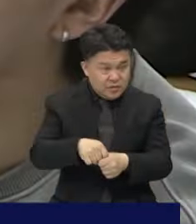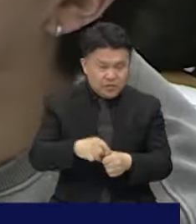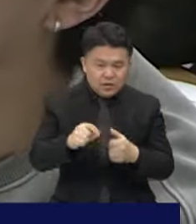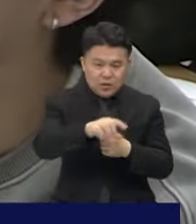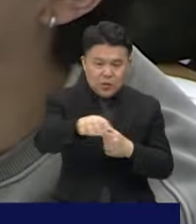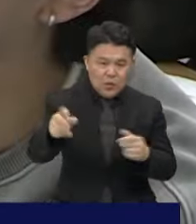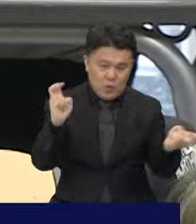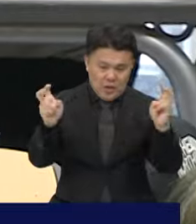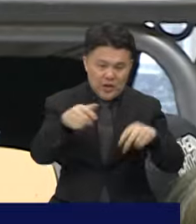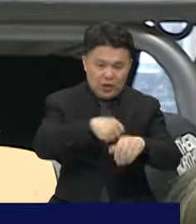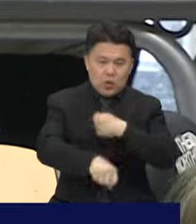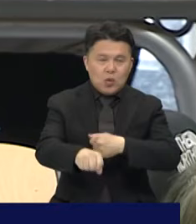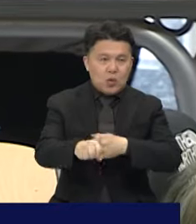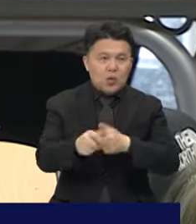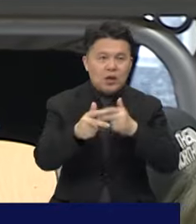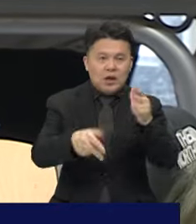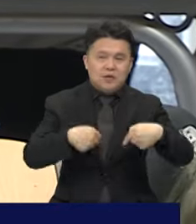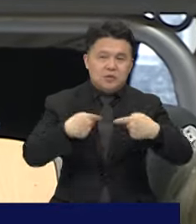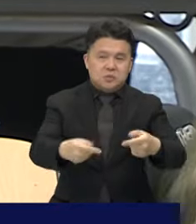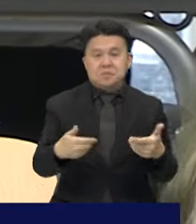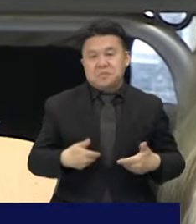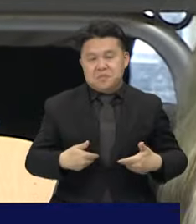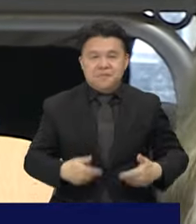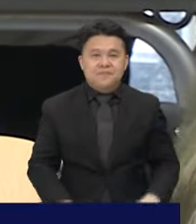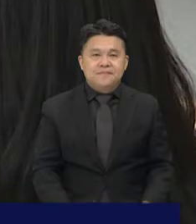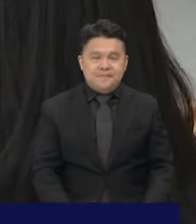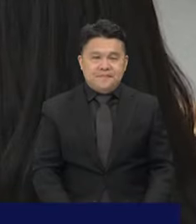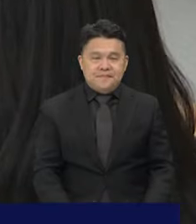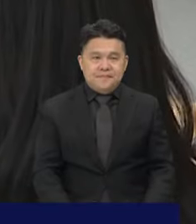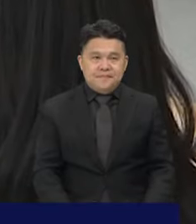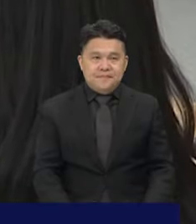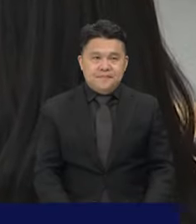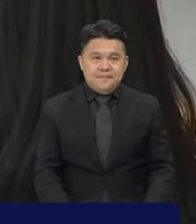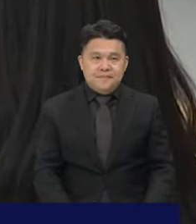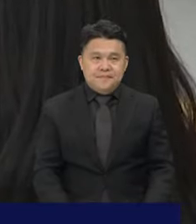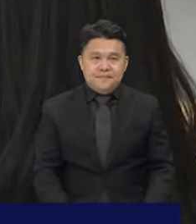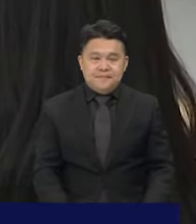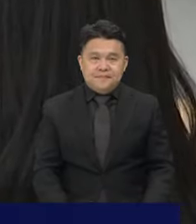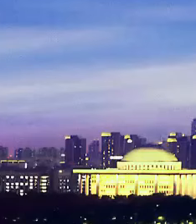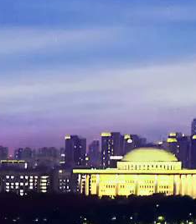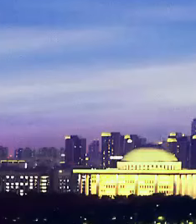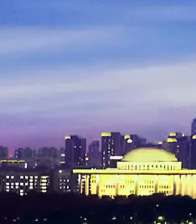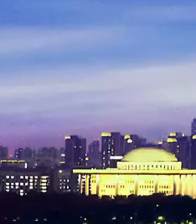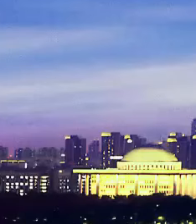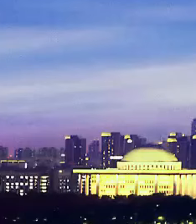기업들의 적극적인 사업 참여도 필요해 보입니다. CJB 김세희입니다.